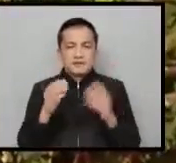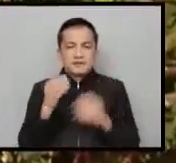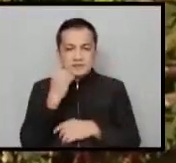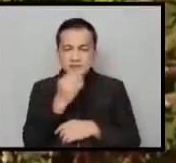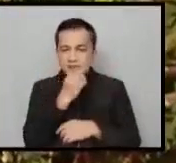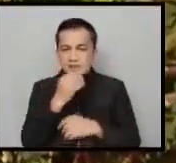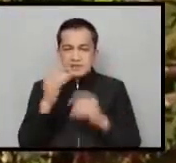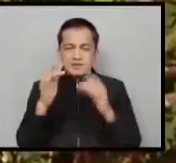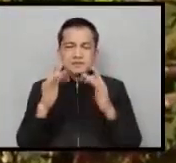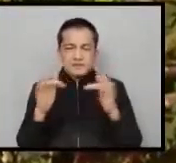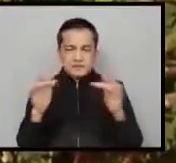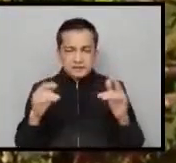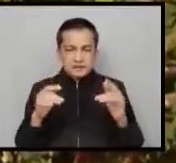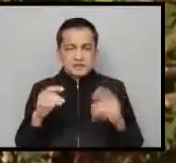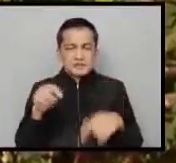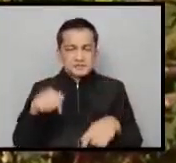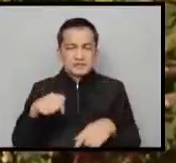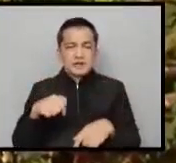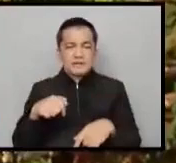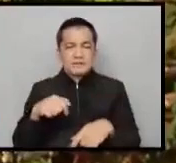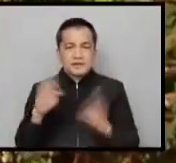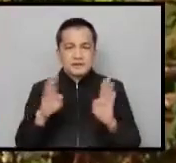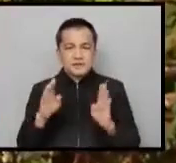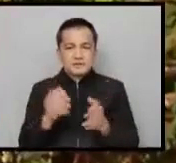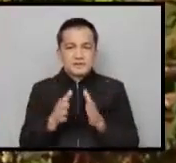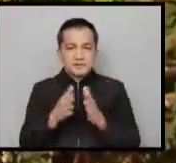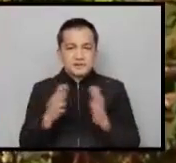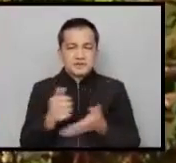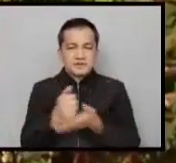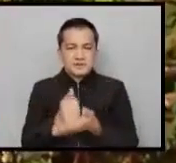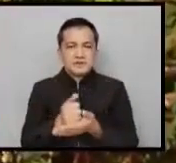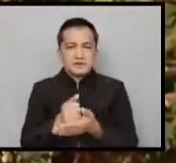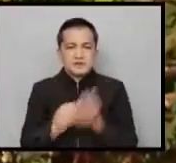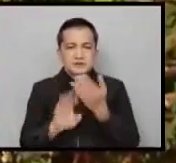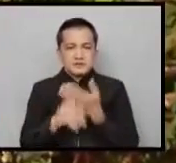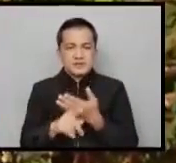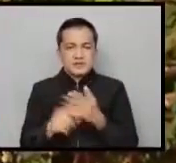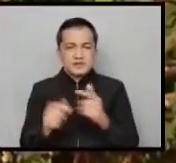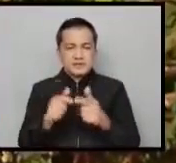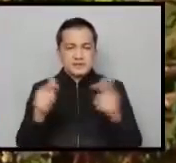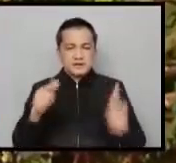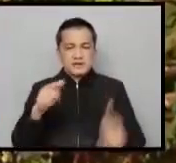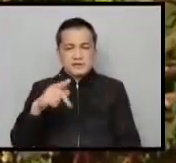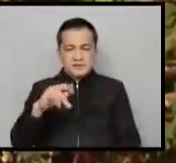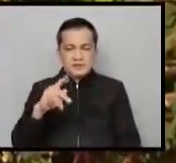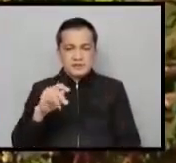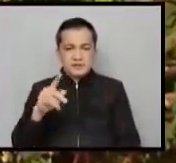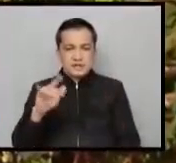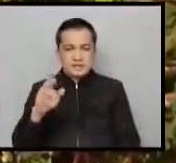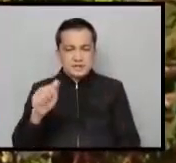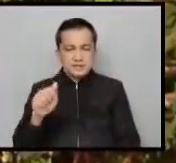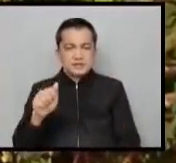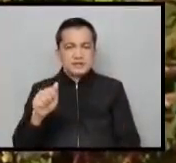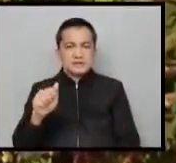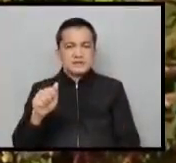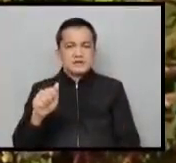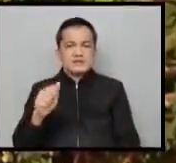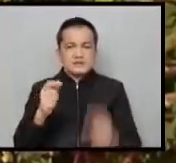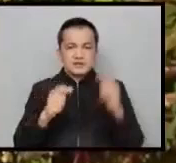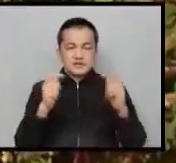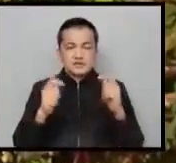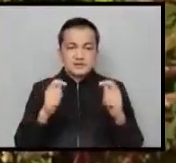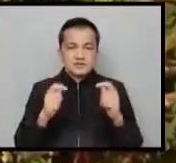Baguio City. Malaking tulong ang pagbabalik ng engranding Panagbanga sa turismo at sa cut flower